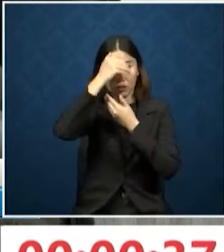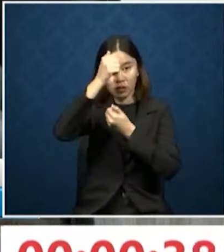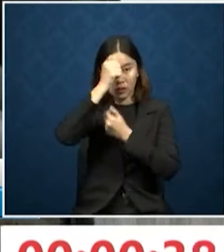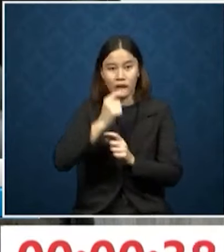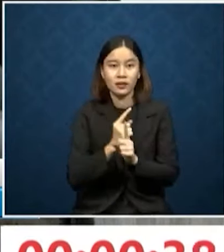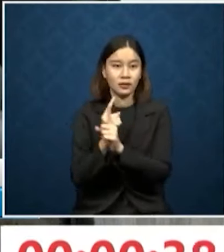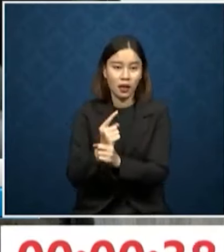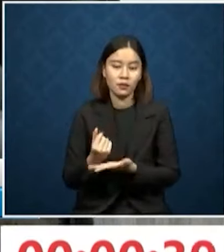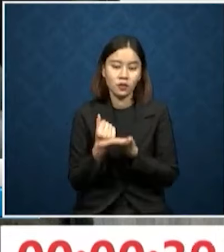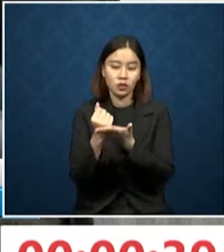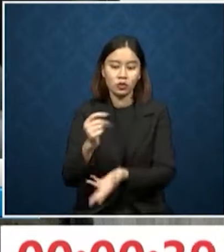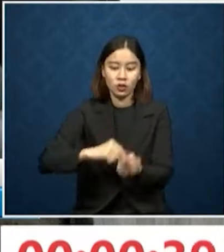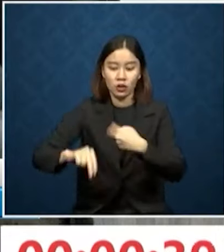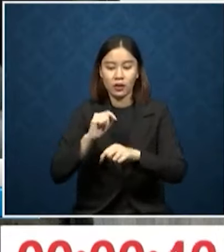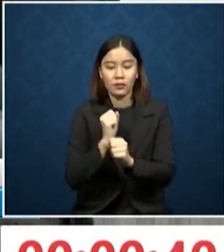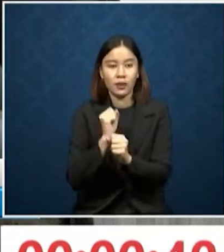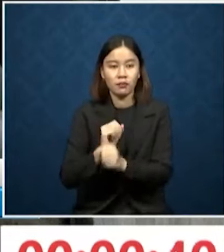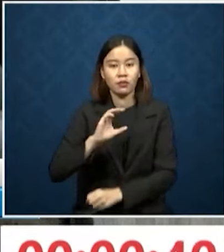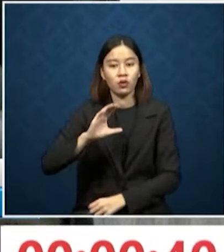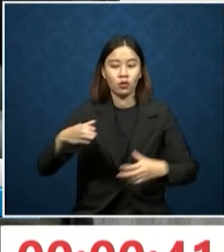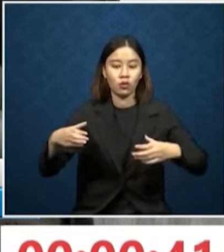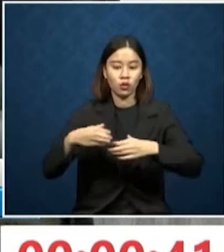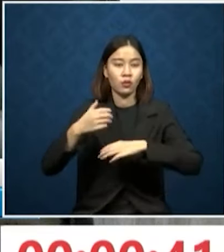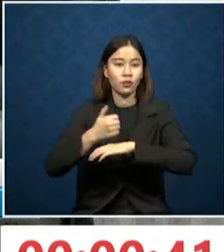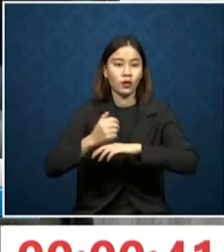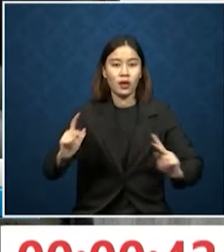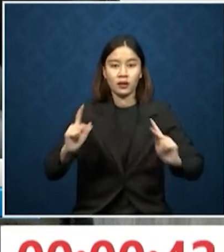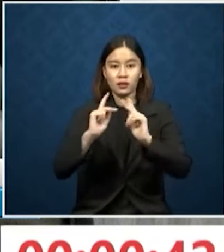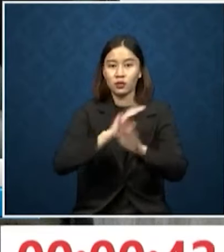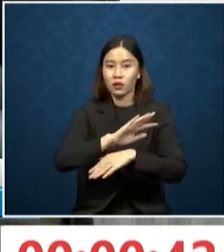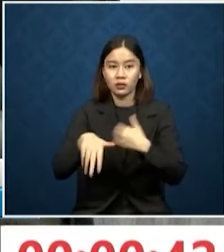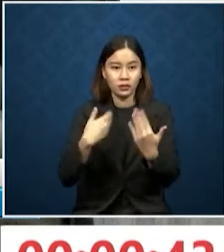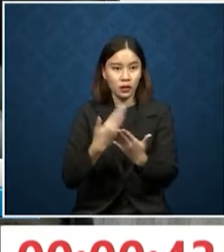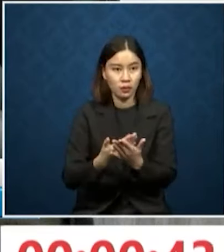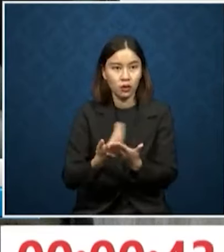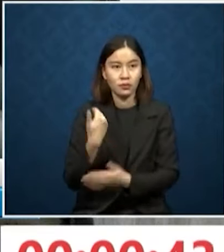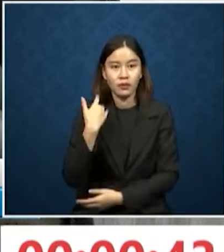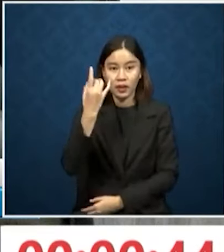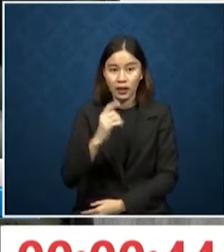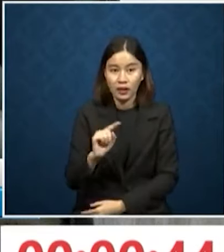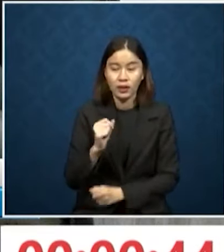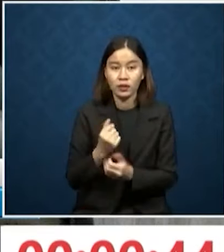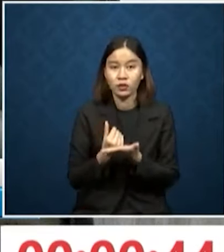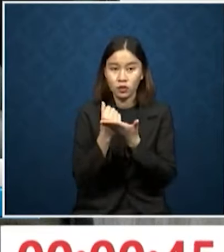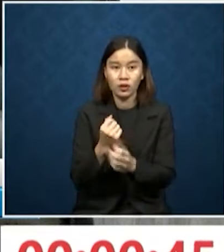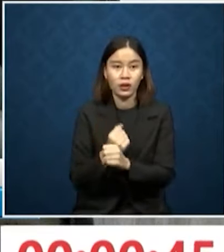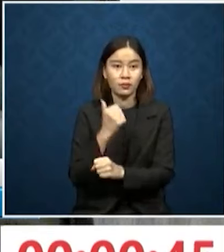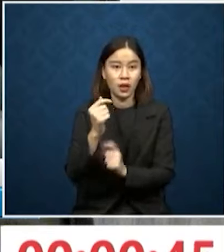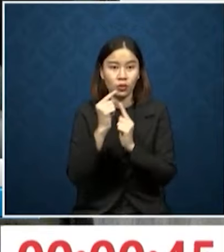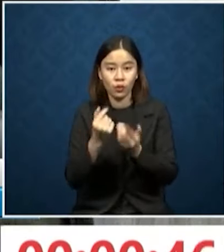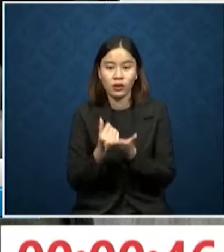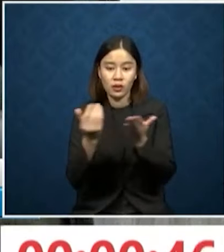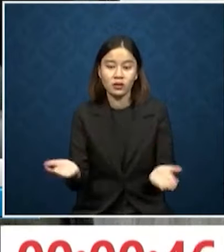ตามช่วยเหลือการทำงานของรัฐมนตรีทุกกระทรวงอะไรที่พอทำได้ก็ประสานส